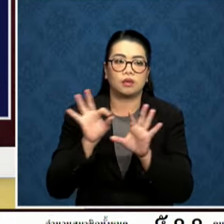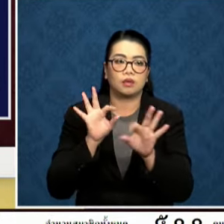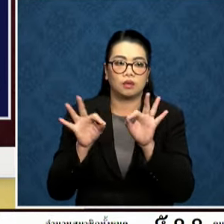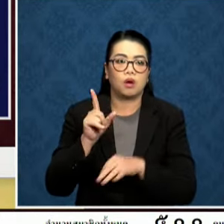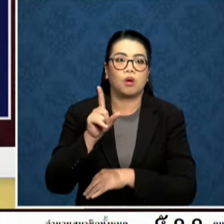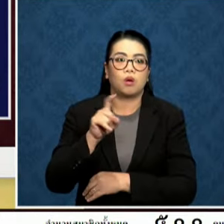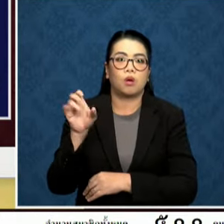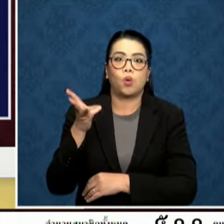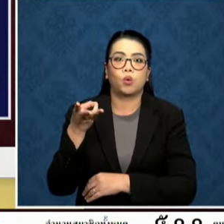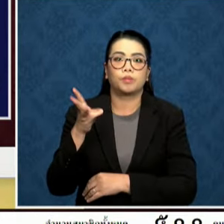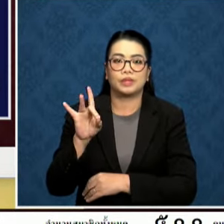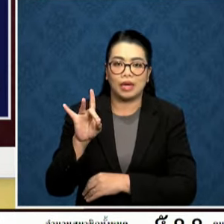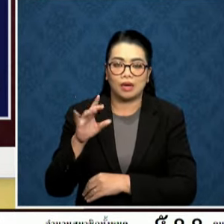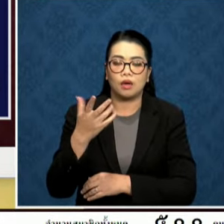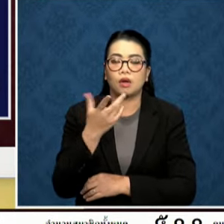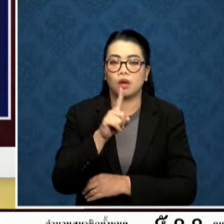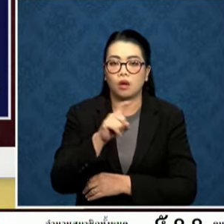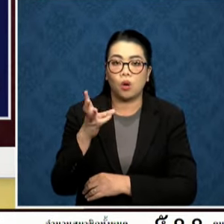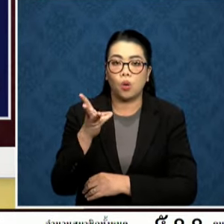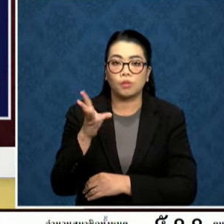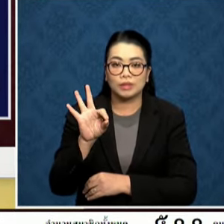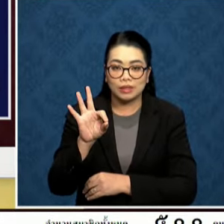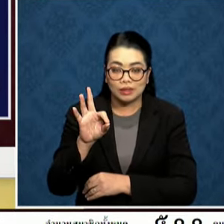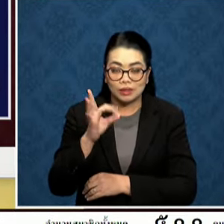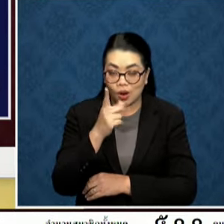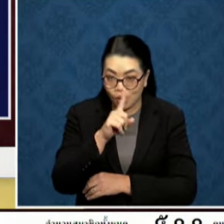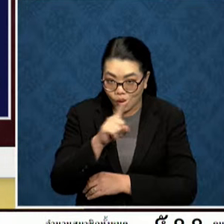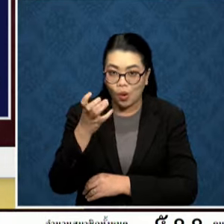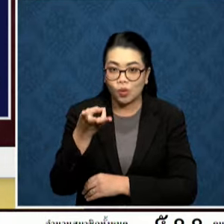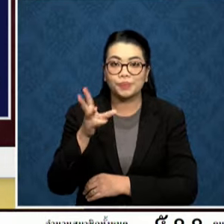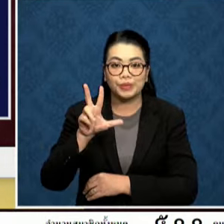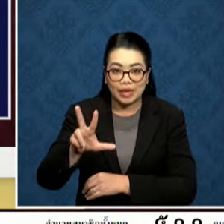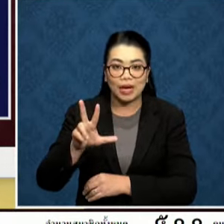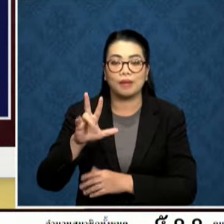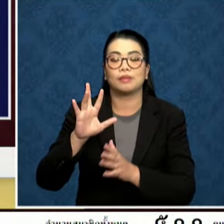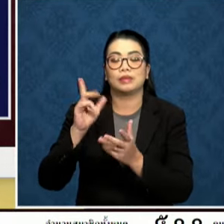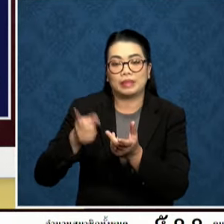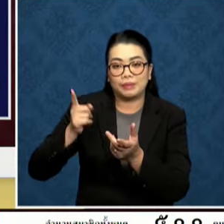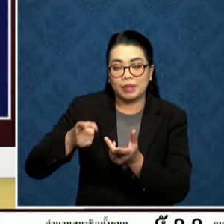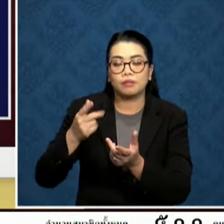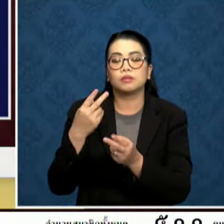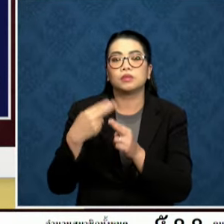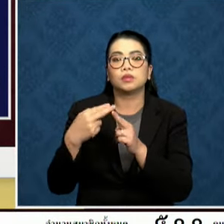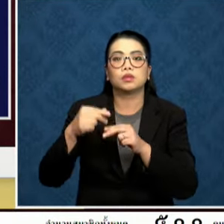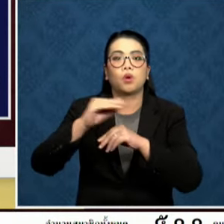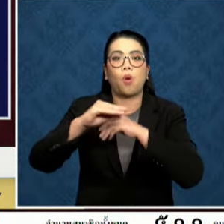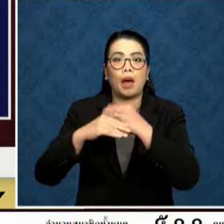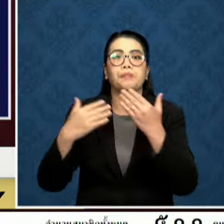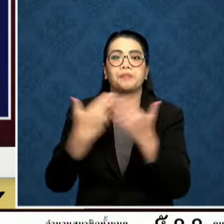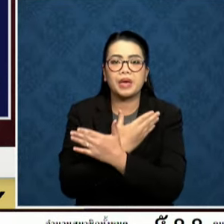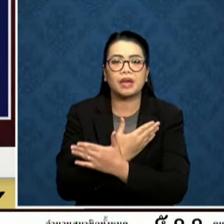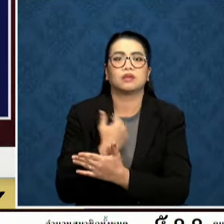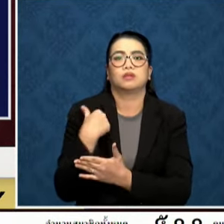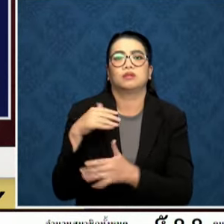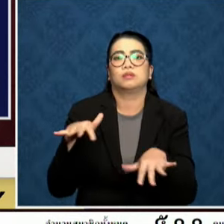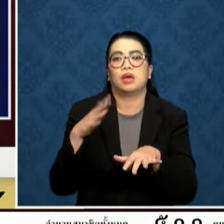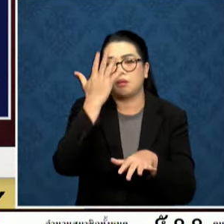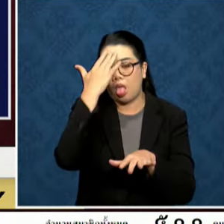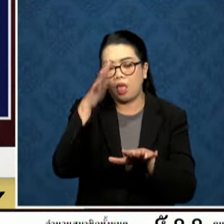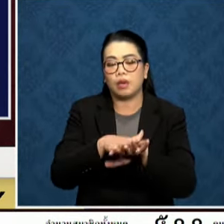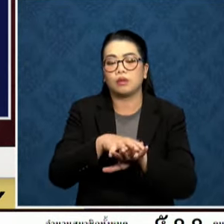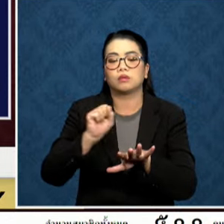ใหม่เนี่ยไม่ได้ดูแค่ว่าชื่อมันไม่ซ้ำนะเพราะว่าหลายโครงการนี่มีเปลี่ยนชื่อด้วยนะคะอย่างเช่นโครงการเอิ่ม